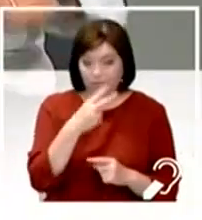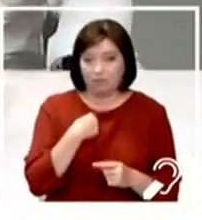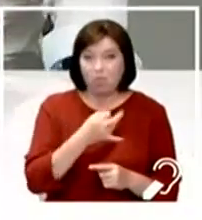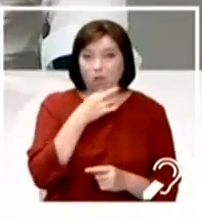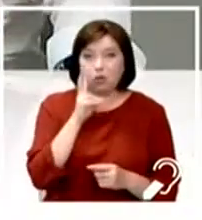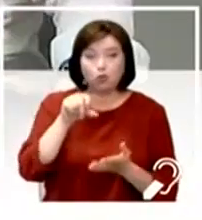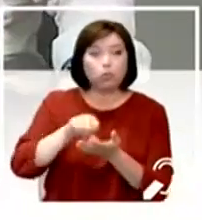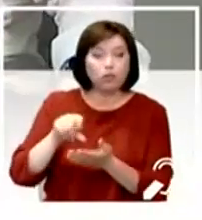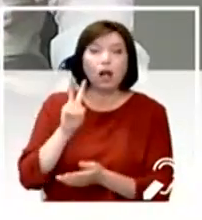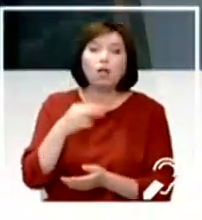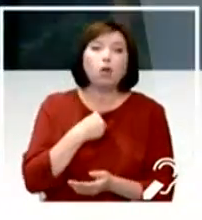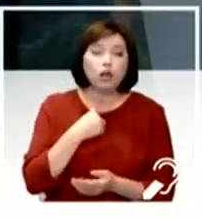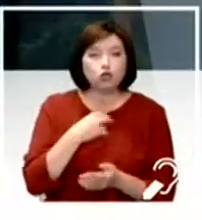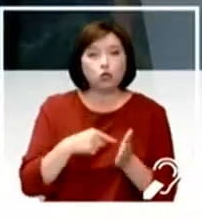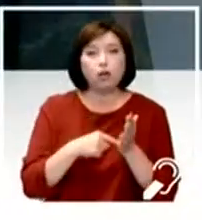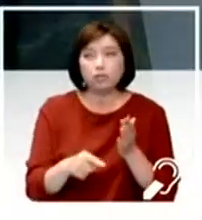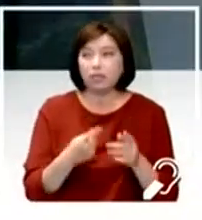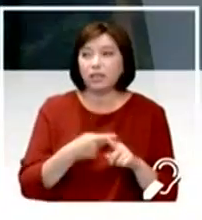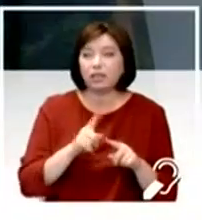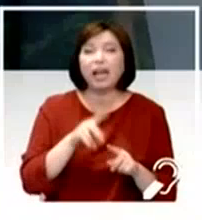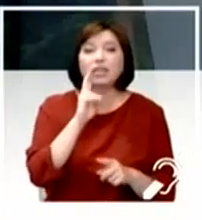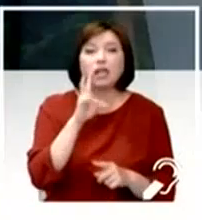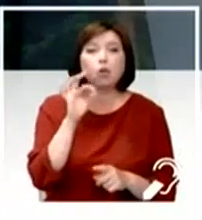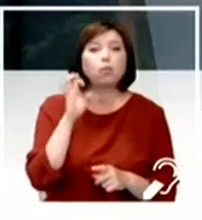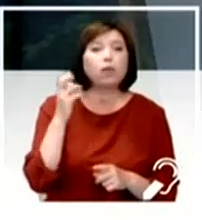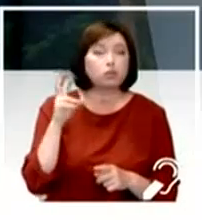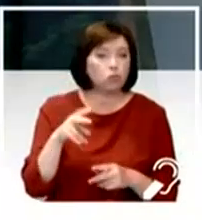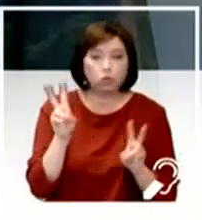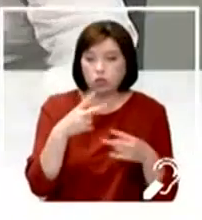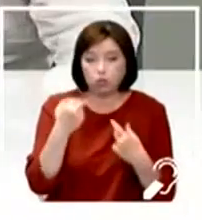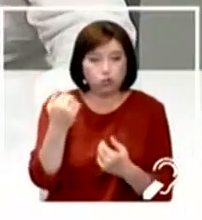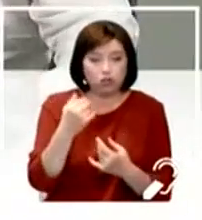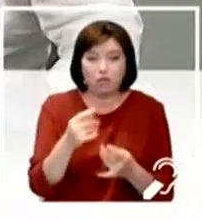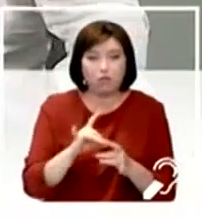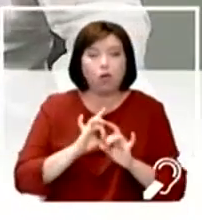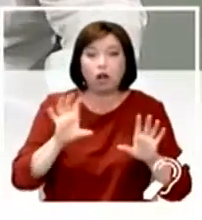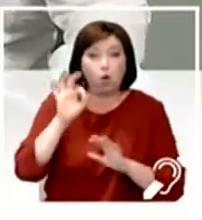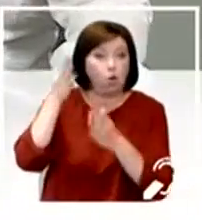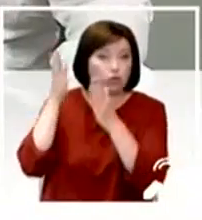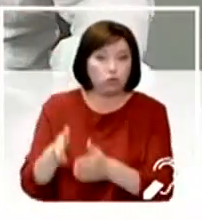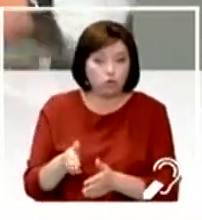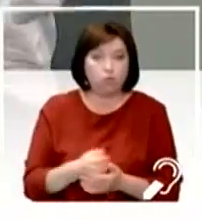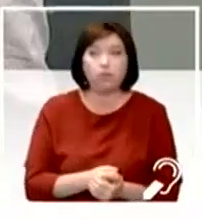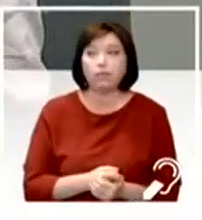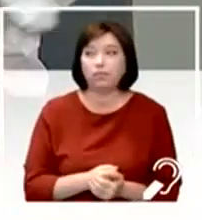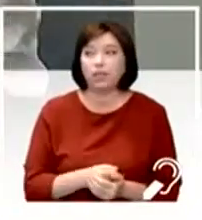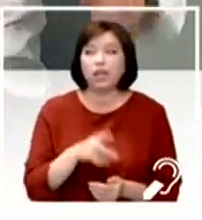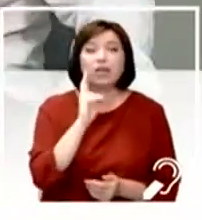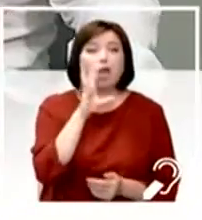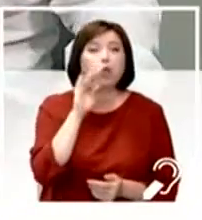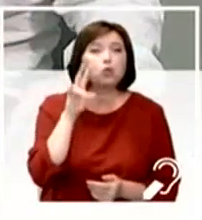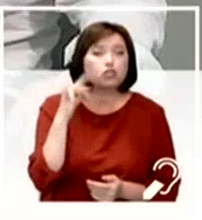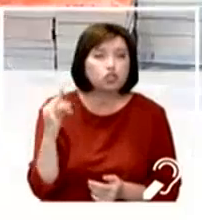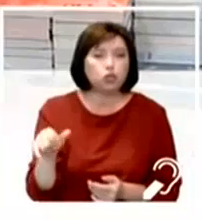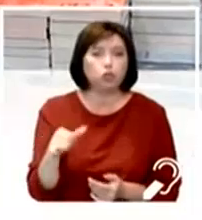Pe cine aș vrea eu să remarc? Cristian Tudor Popescu nu trebuie ratat, Radu Paraschivescu, Ioana Popescu, Cristian Mungiu,